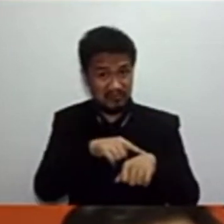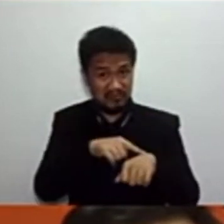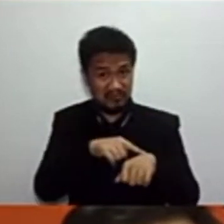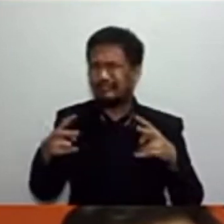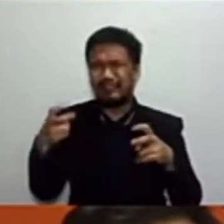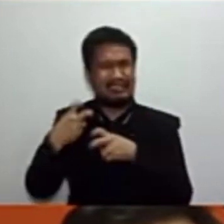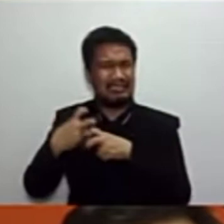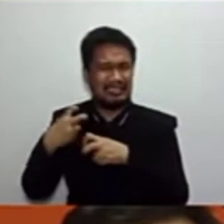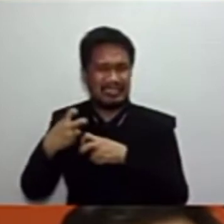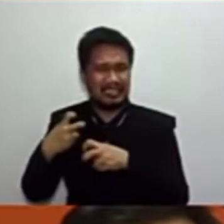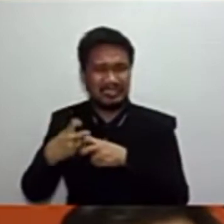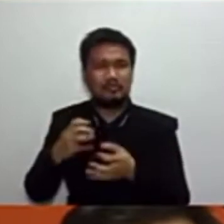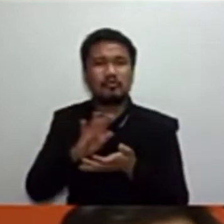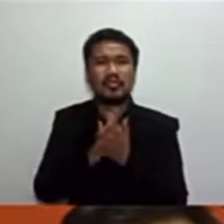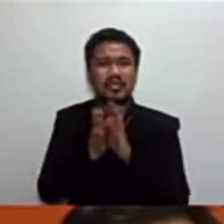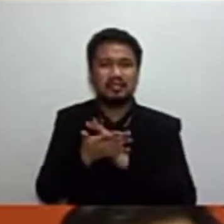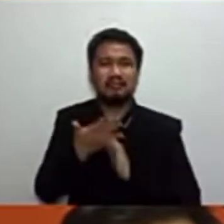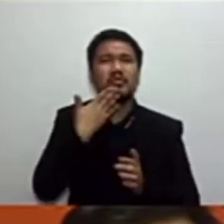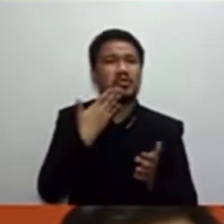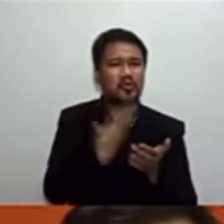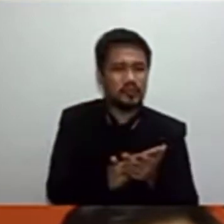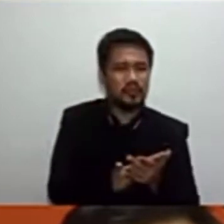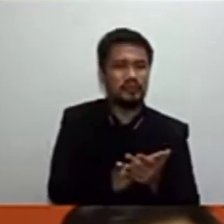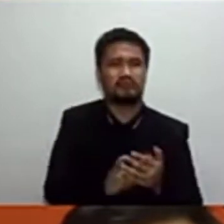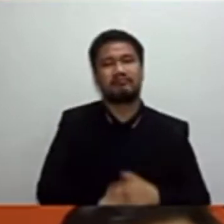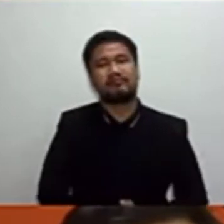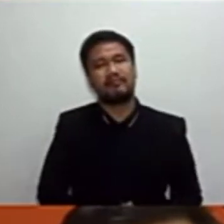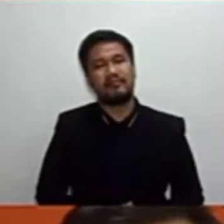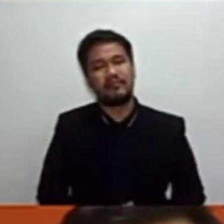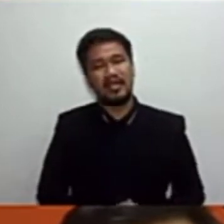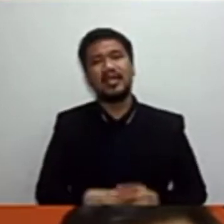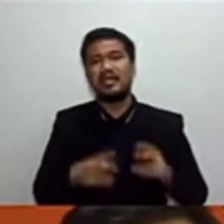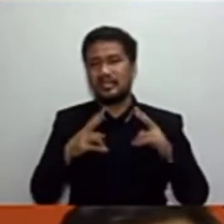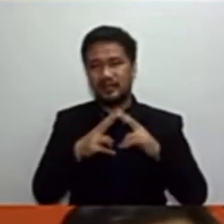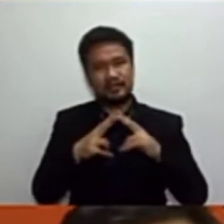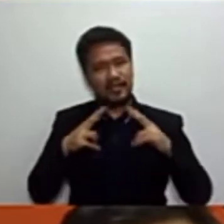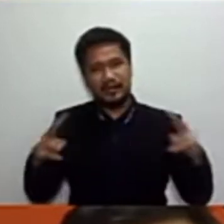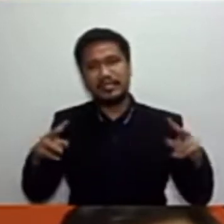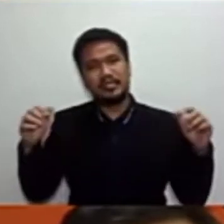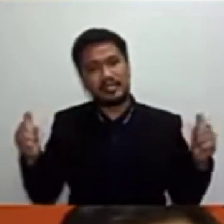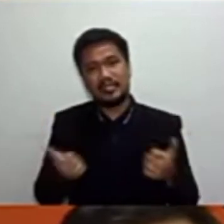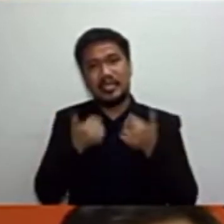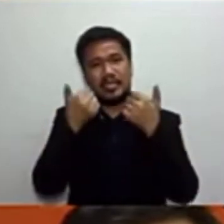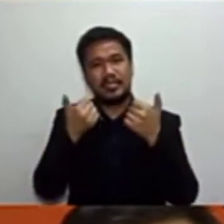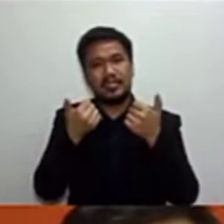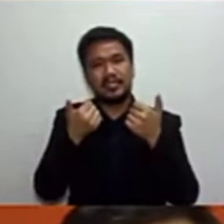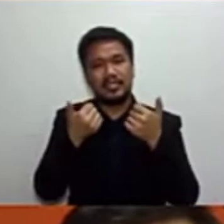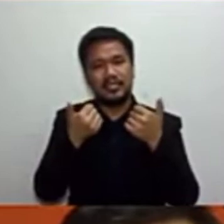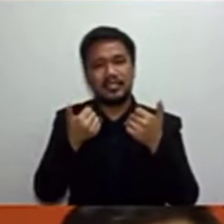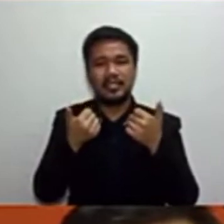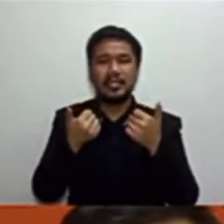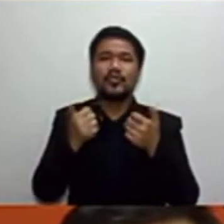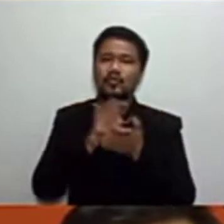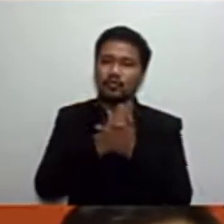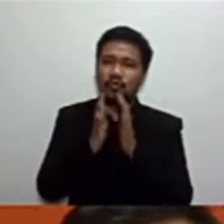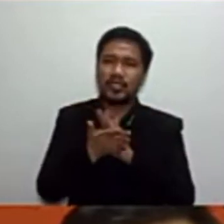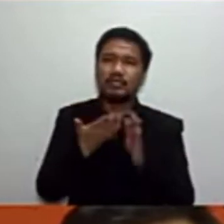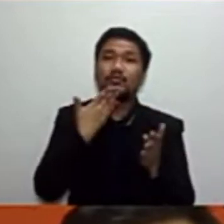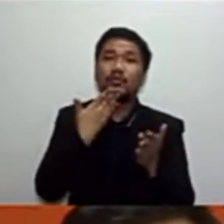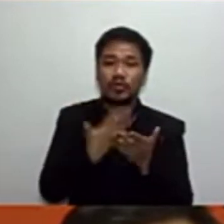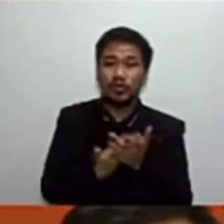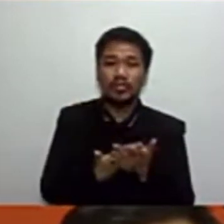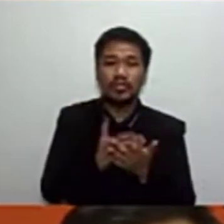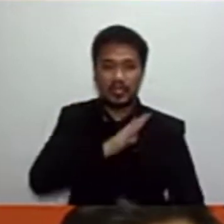Isang malaking hamon ang maging tunay na Kristiyano dahil sa dami ng mga